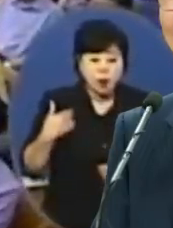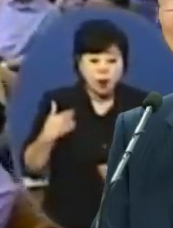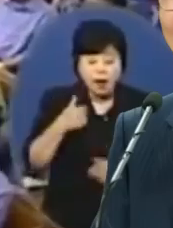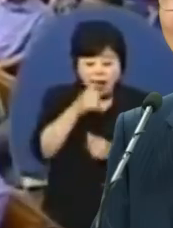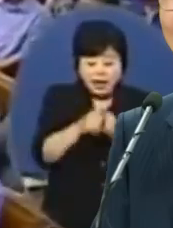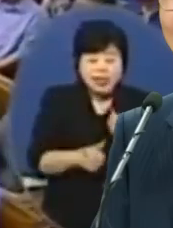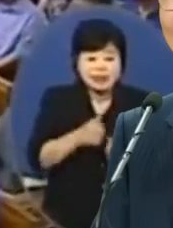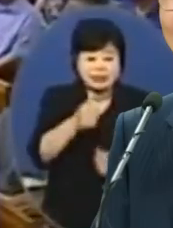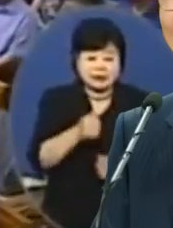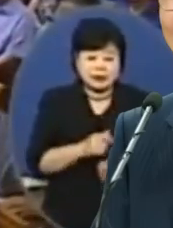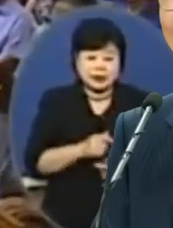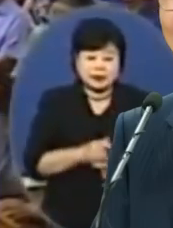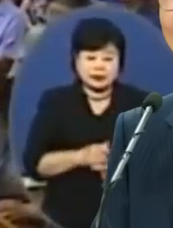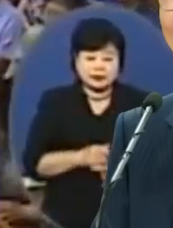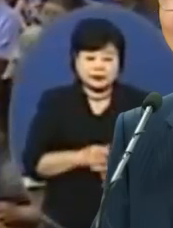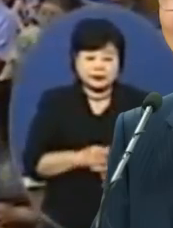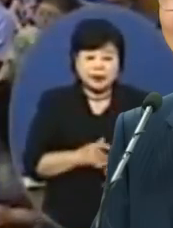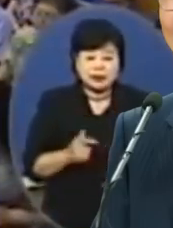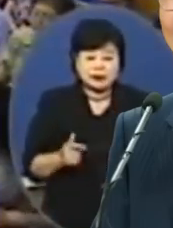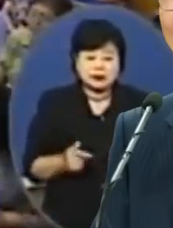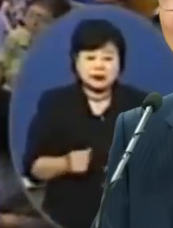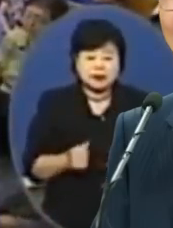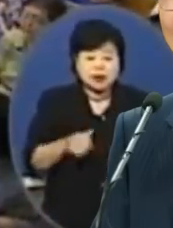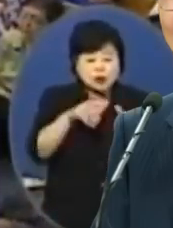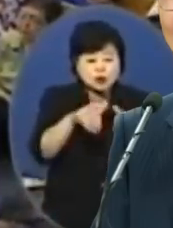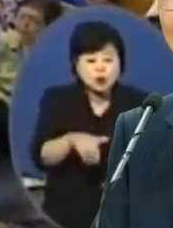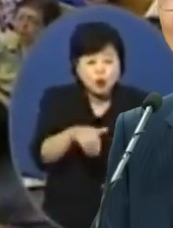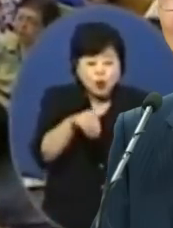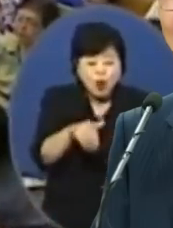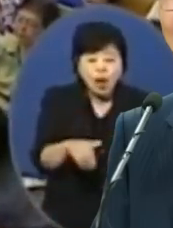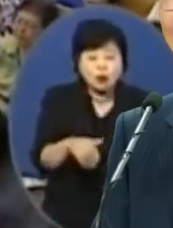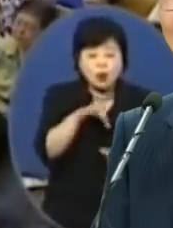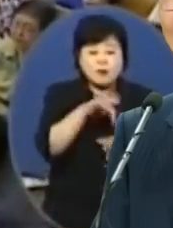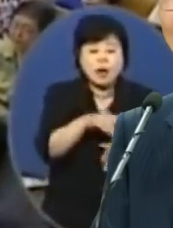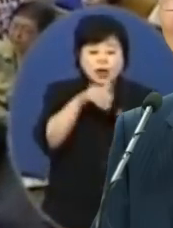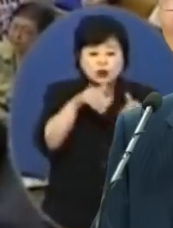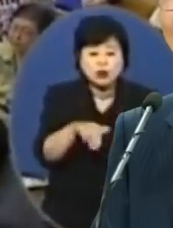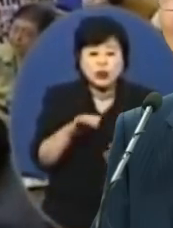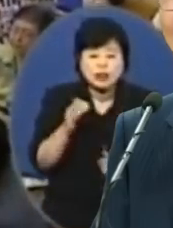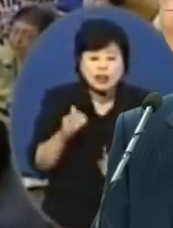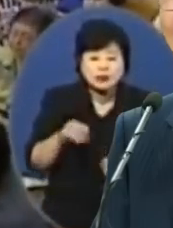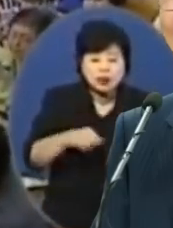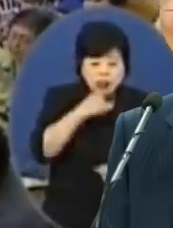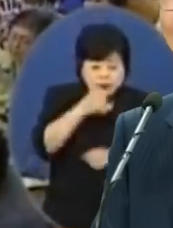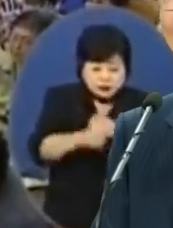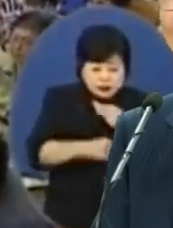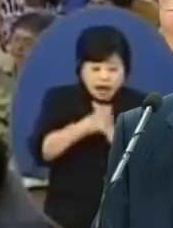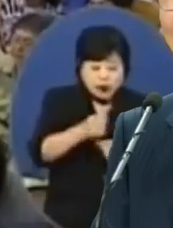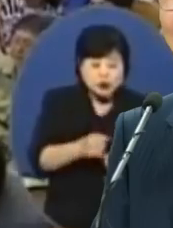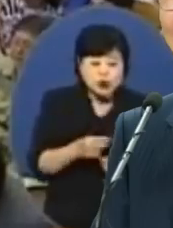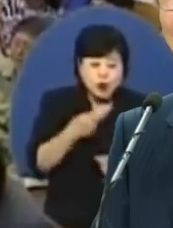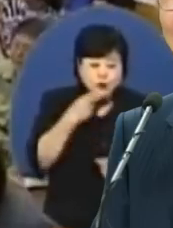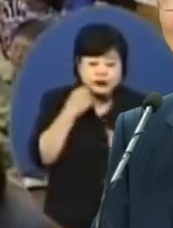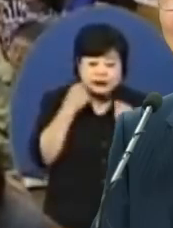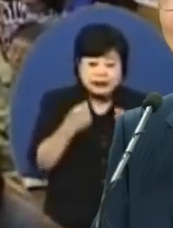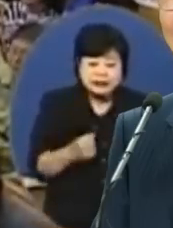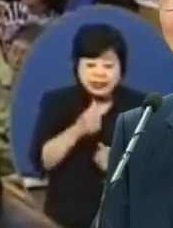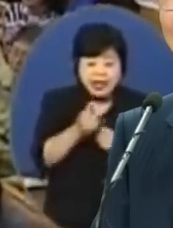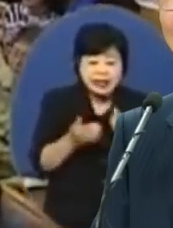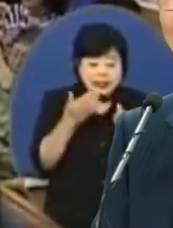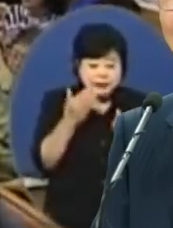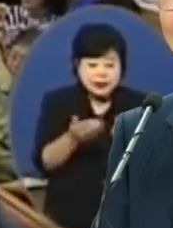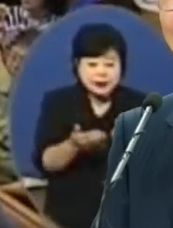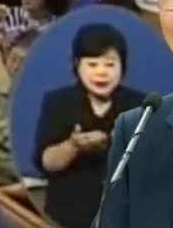본질상 하나님이 아닌 자들에게 종노릇하였습니다. 우리는 마귀의 종이 되어 자유를 잃고 살았습니다. 그래서